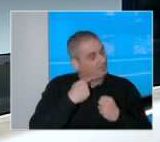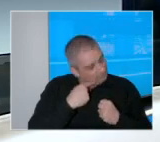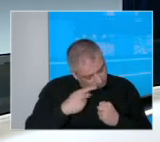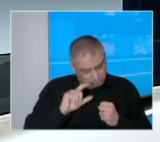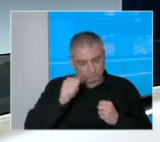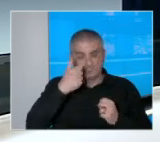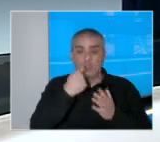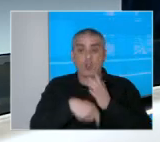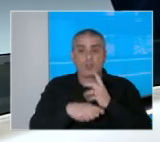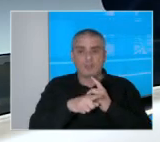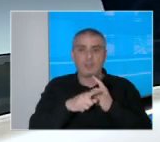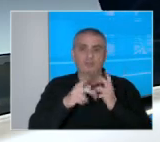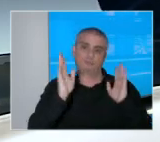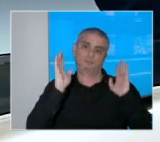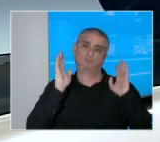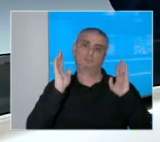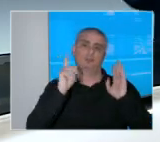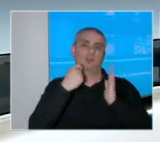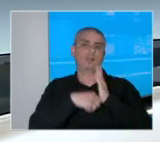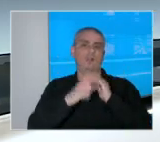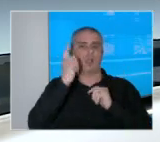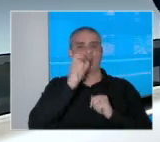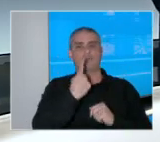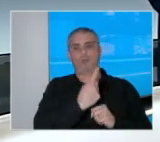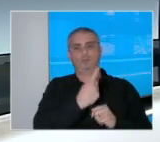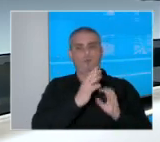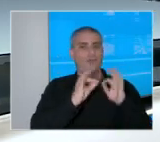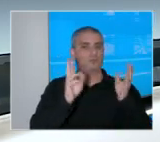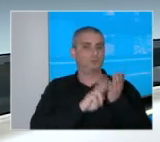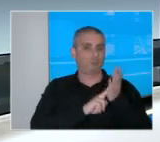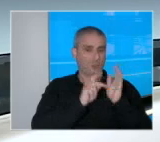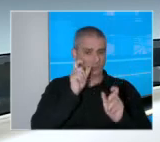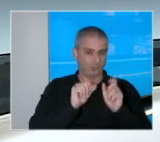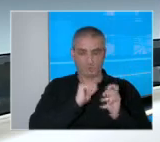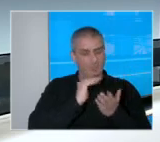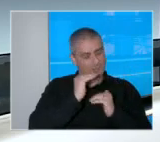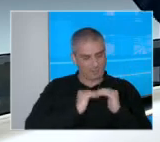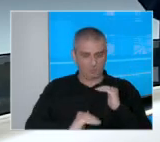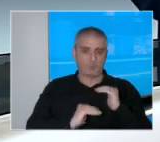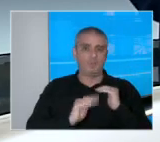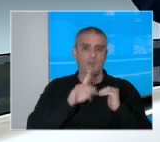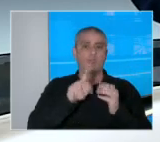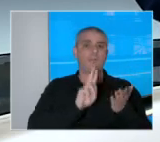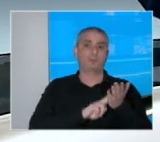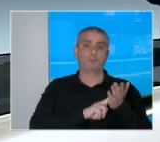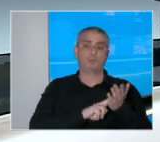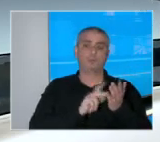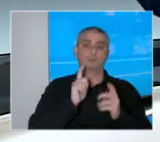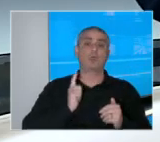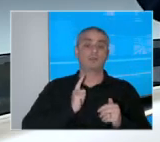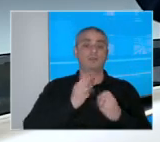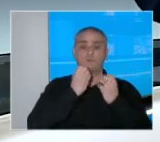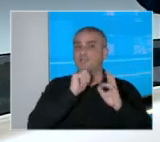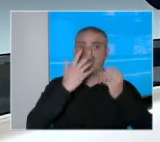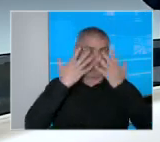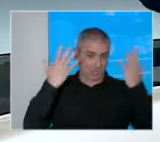כל הקונה עבד עברי, חזל קנה אדון לעצמו. קנה אדון לעצמו. פותחים בזכויות האנשים הכי נמוכים, כן, גם להם מגיע זכויות. זכויות הפרט. זה המסר